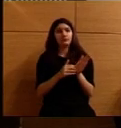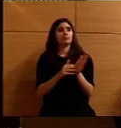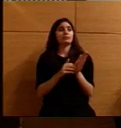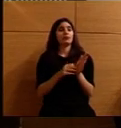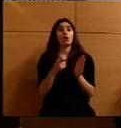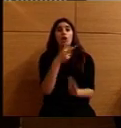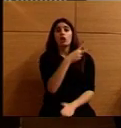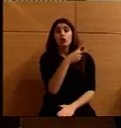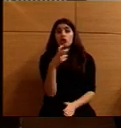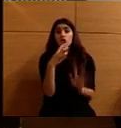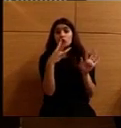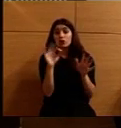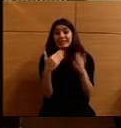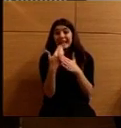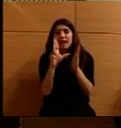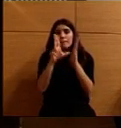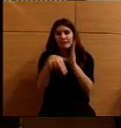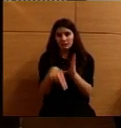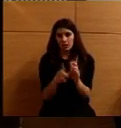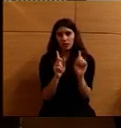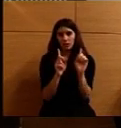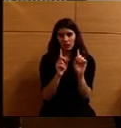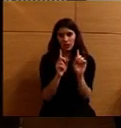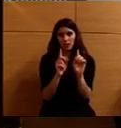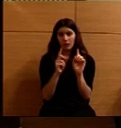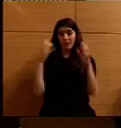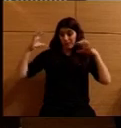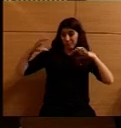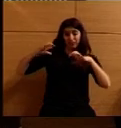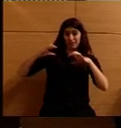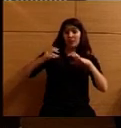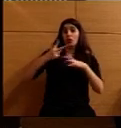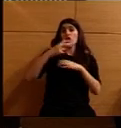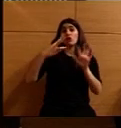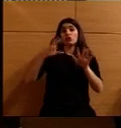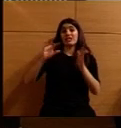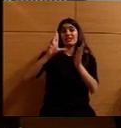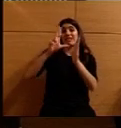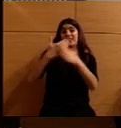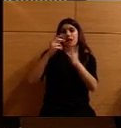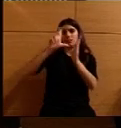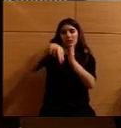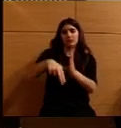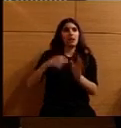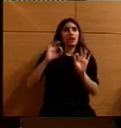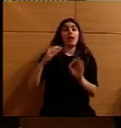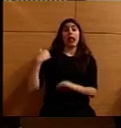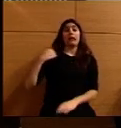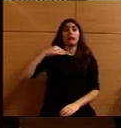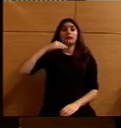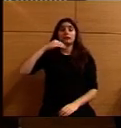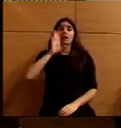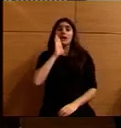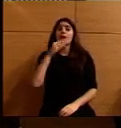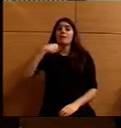mencionat, 280 dies després d'acabat l'episodi. Fa un moment el president deia una frase,